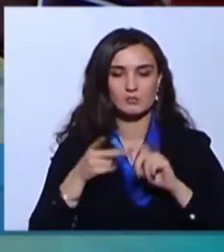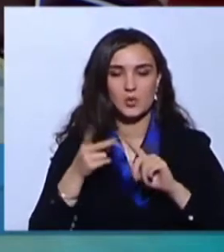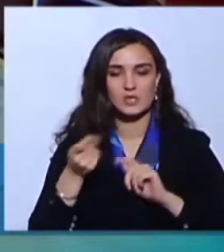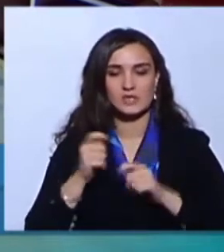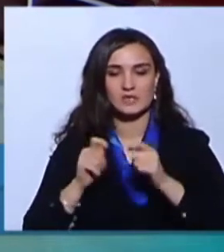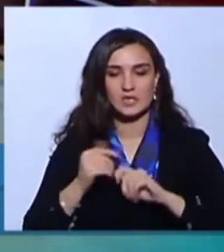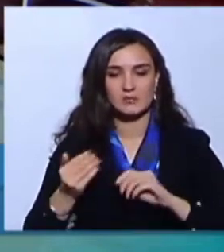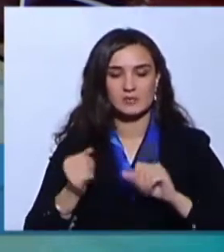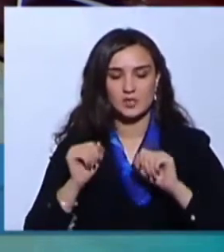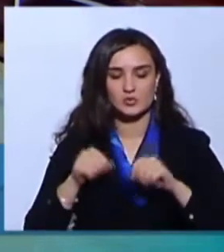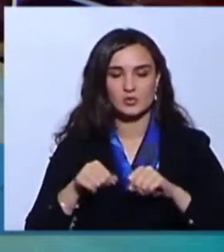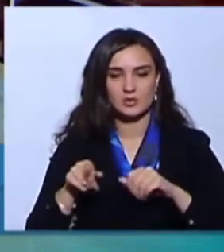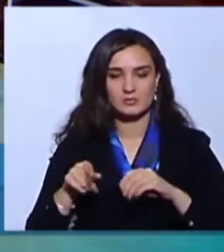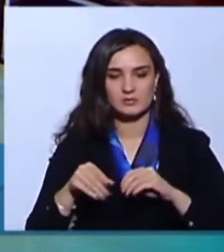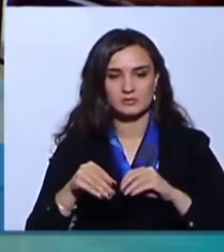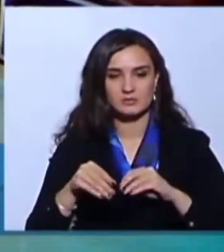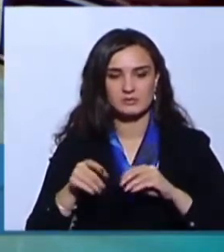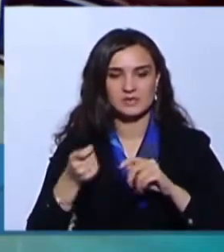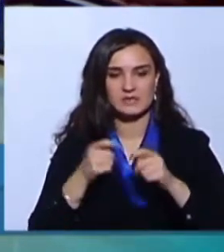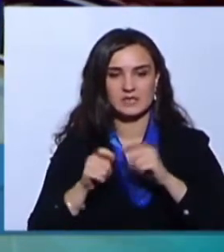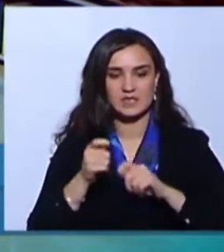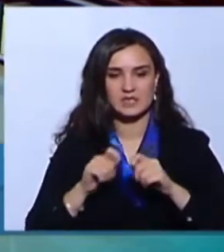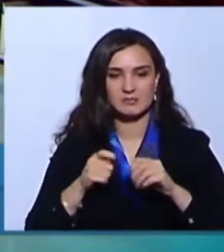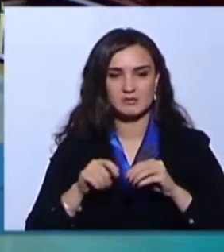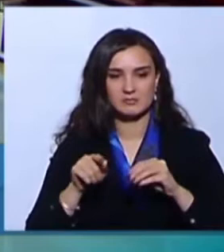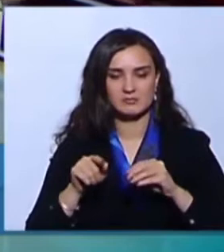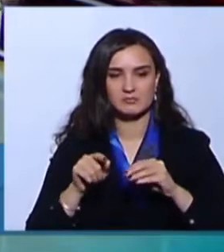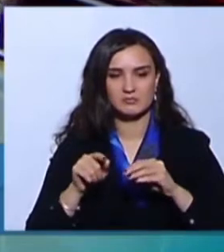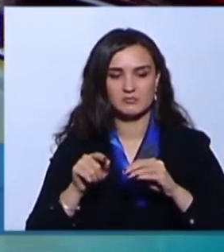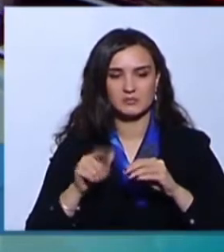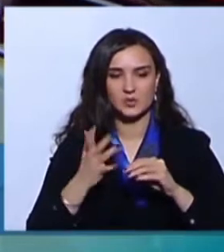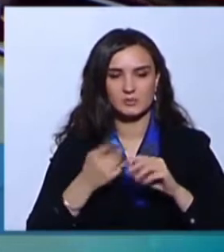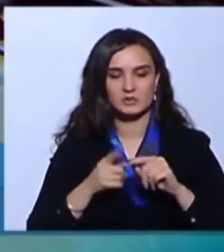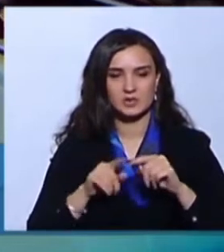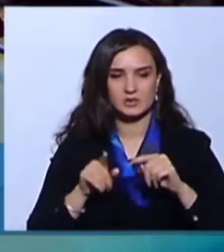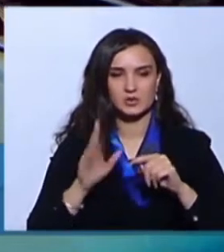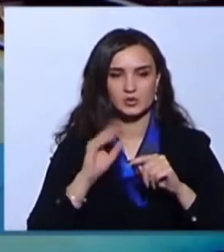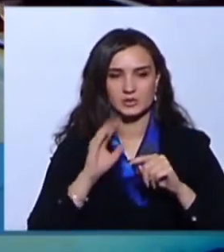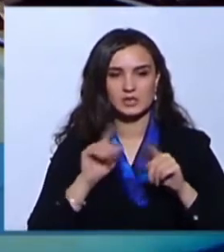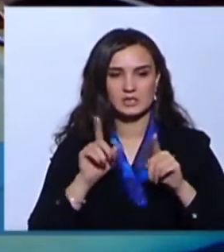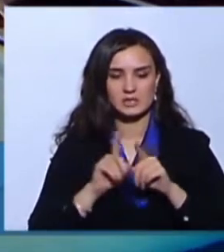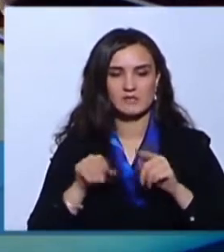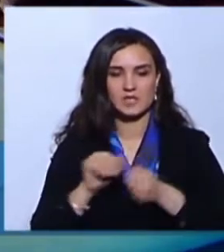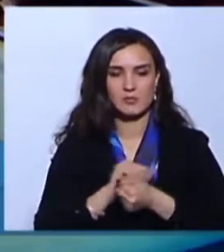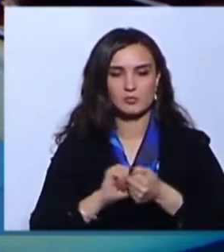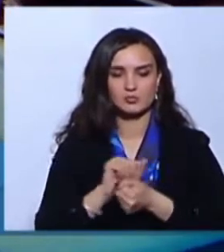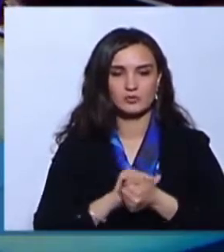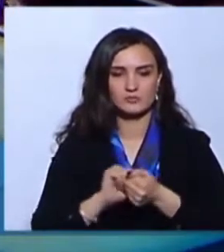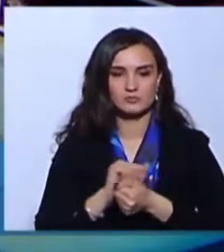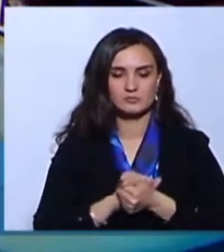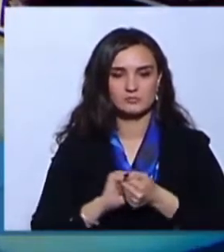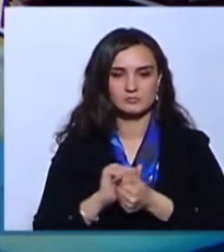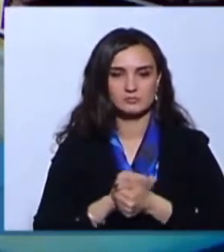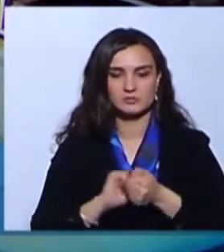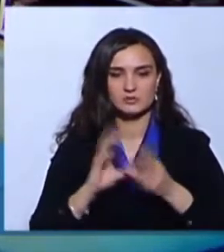არის სერინული პროტეაზები, ანუ ეს არის ნივთიერებები, რეცეპტორებია ფაქტიურად, რომელსაც ასევე გამოიმუშავებს უჯრედი,